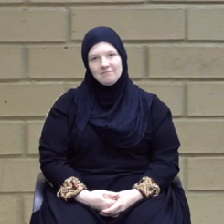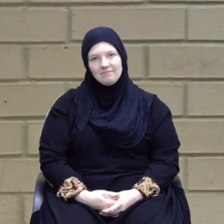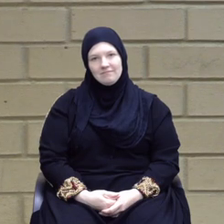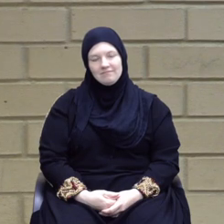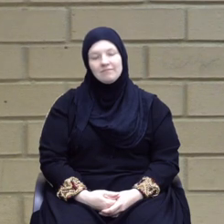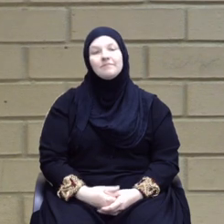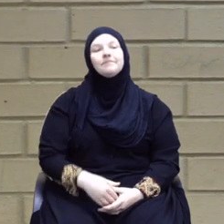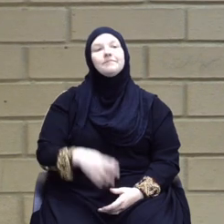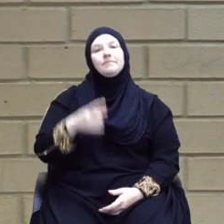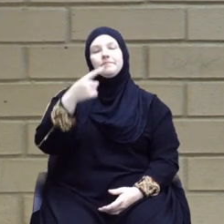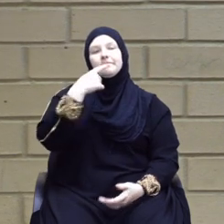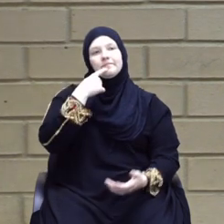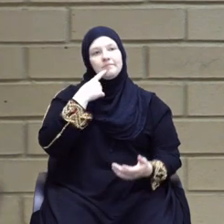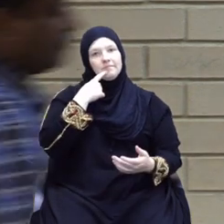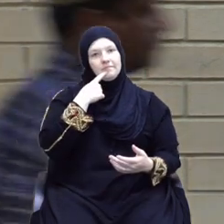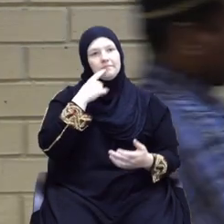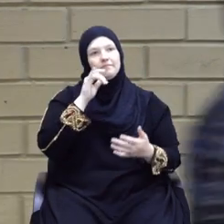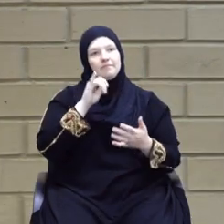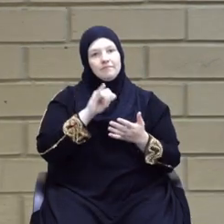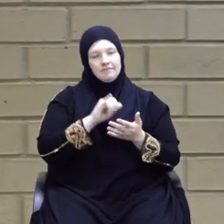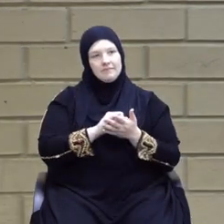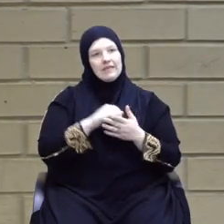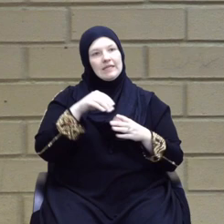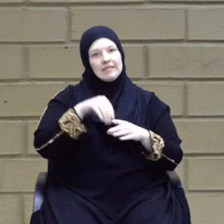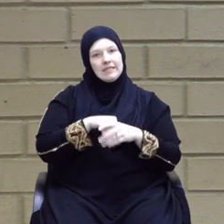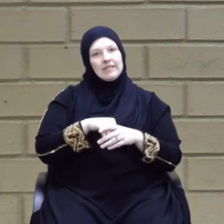It is reported in Sahih Muslim